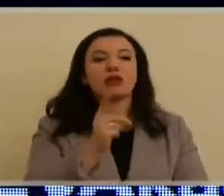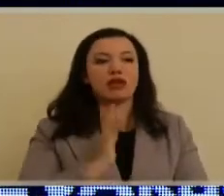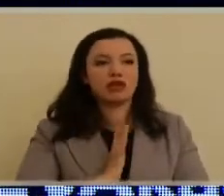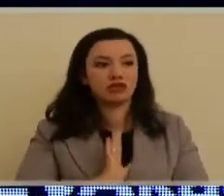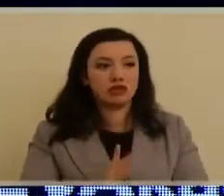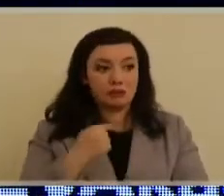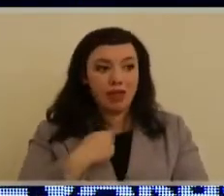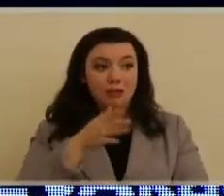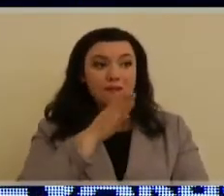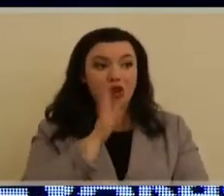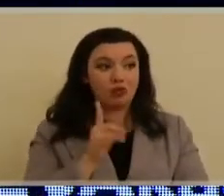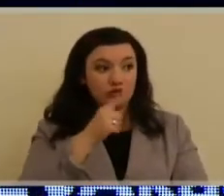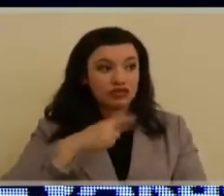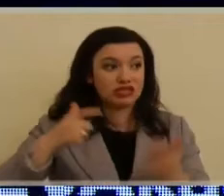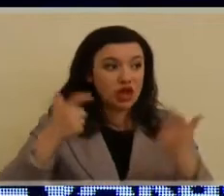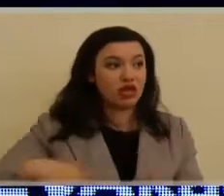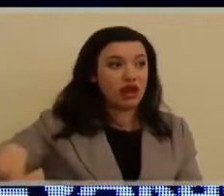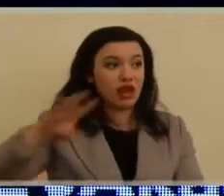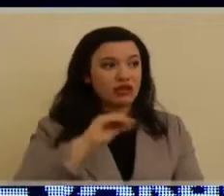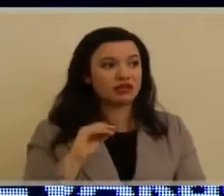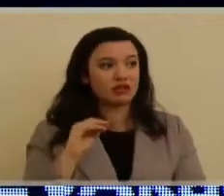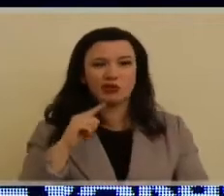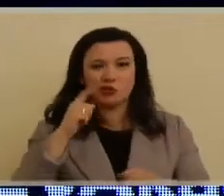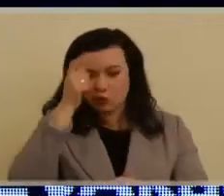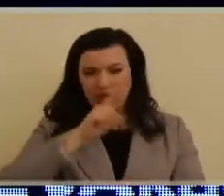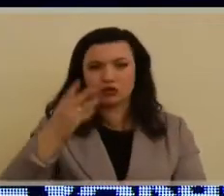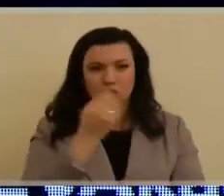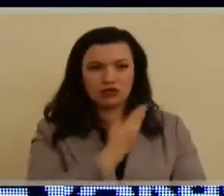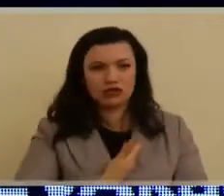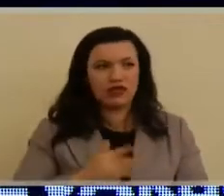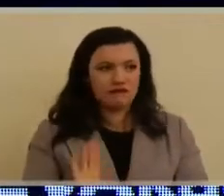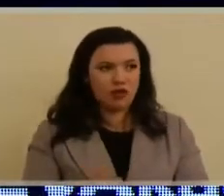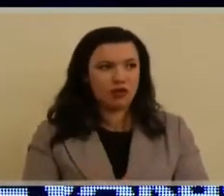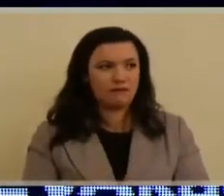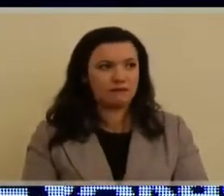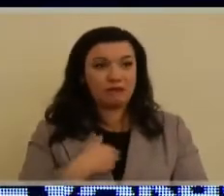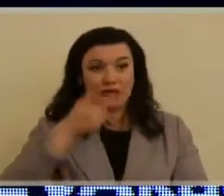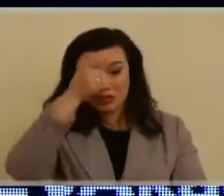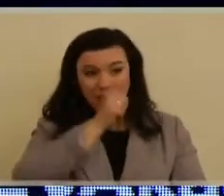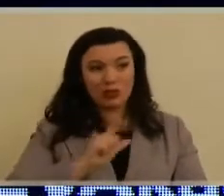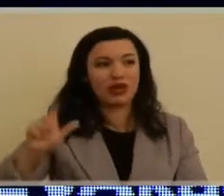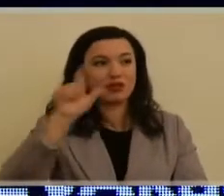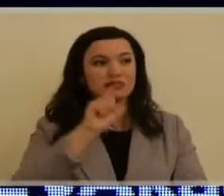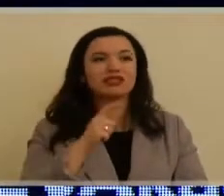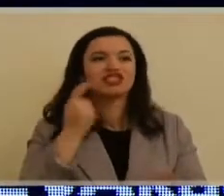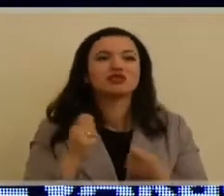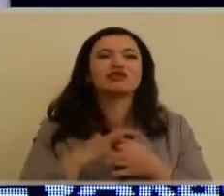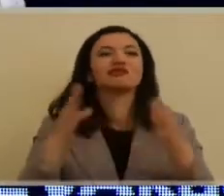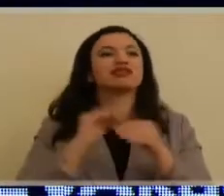istiyorum. Ben biliyorum ki bu salondaki herkes ülkesini çok seviyor. Biz ülkemizin renklerini korumak için